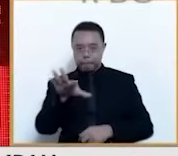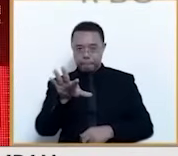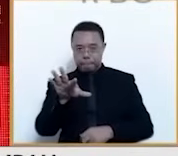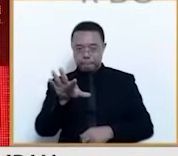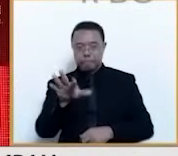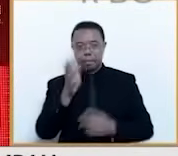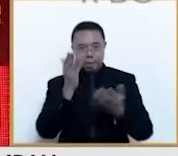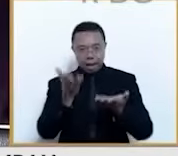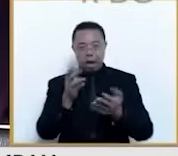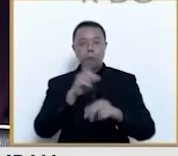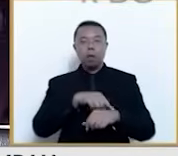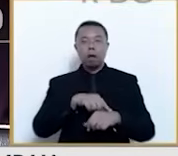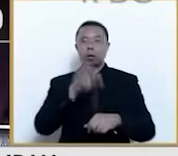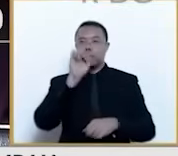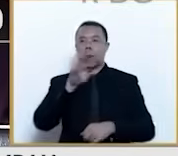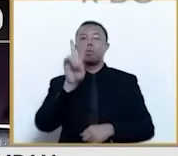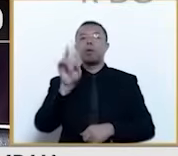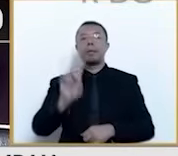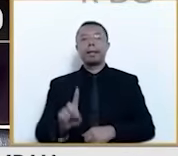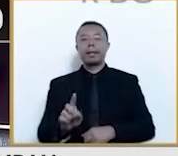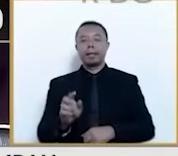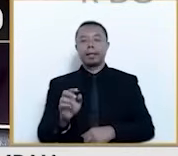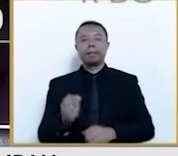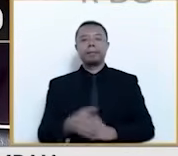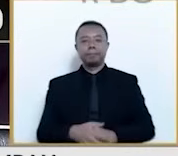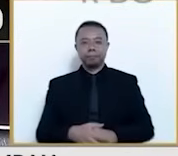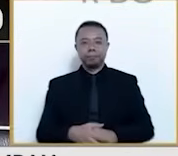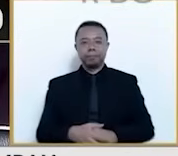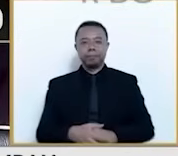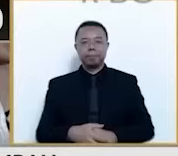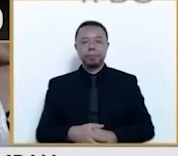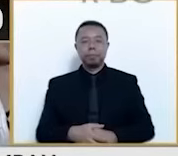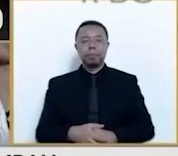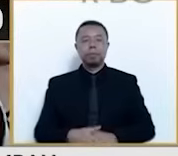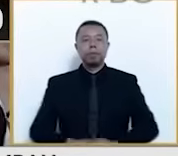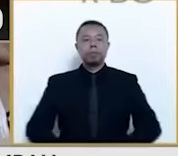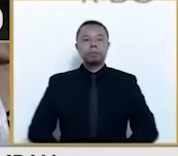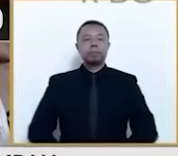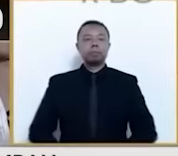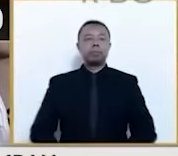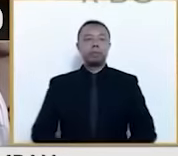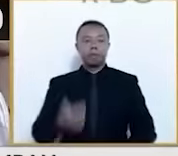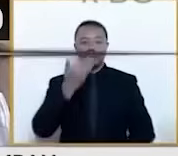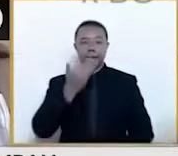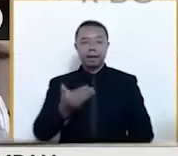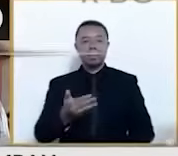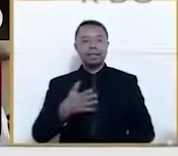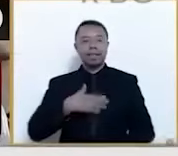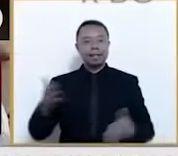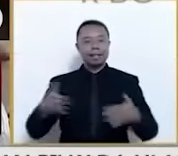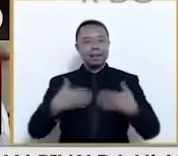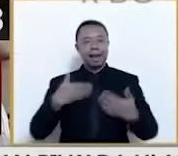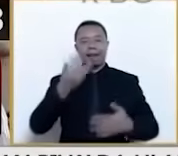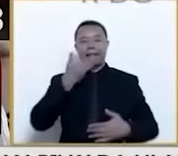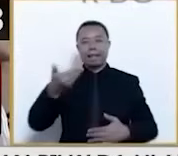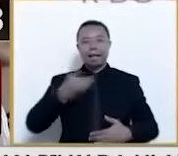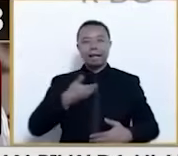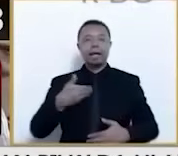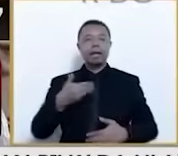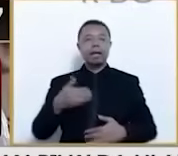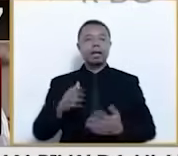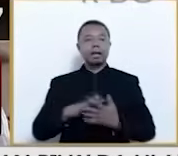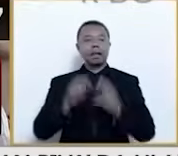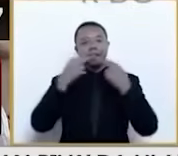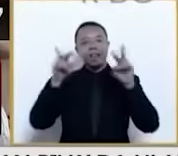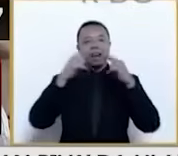jawaban. Kami berikan waktu 2 menit sejak Bapak berbicara, kami persilakan. Terima kasih, saya senang ditanya itu, kan